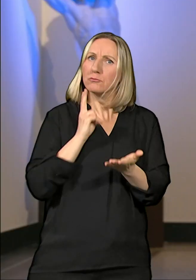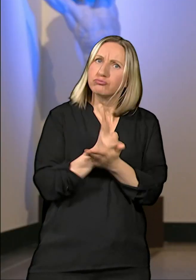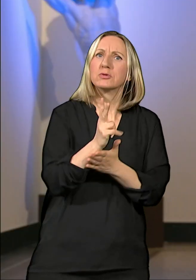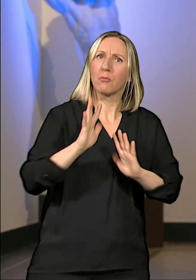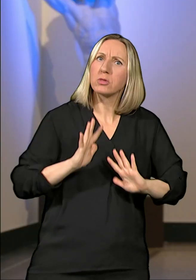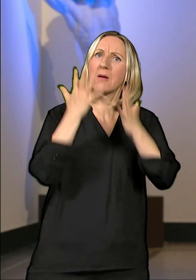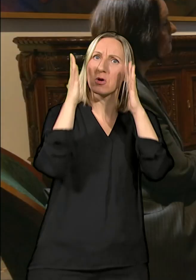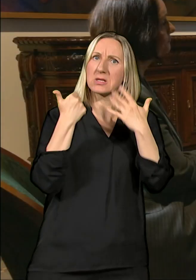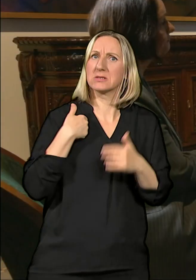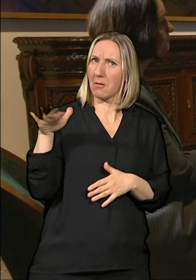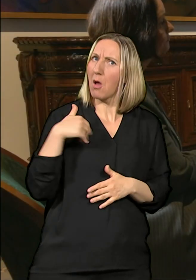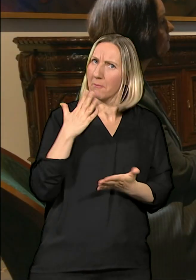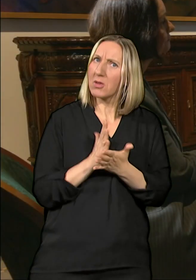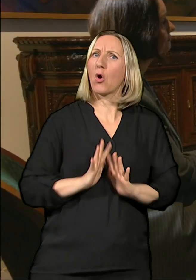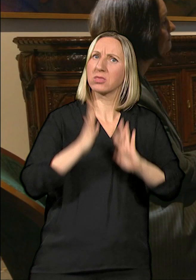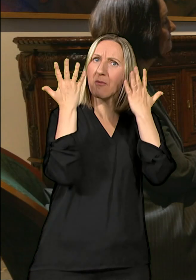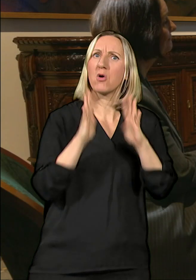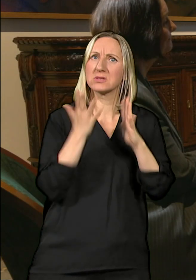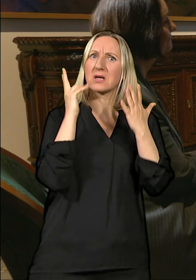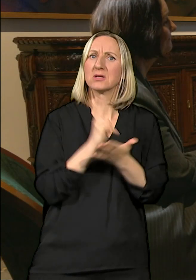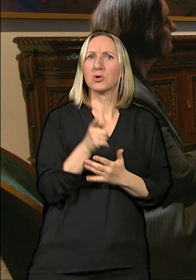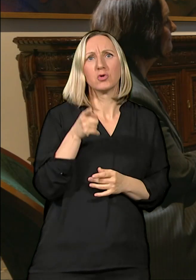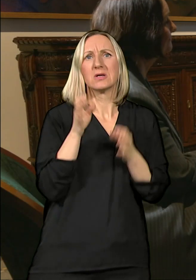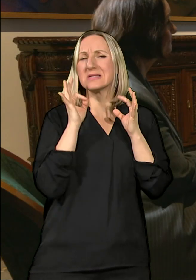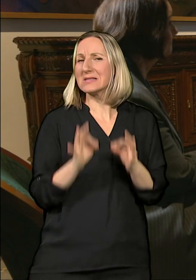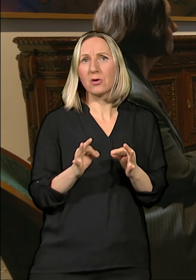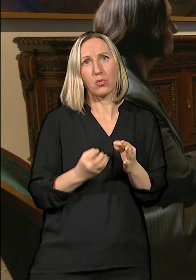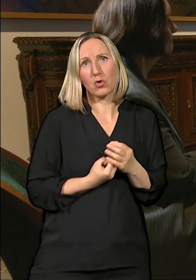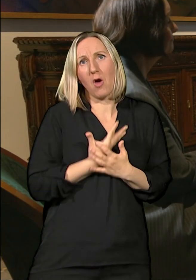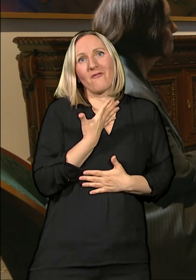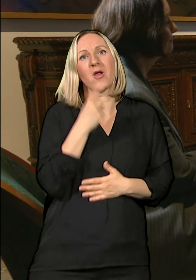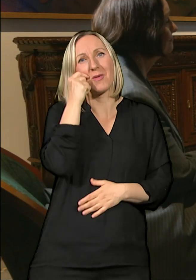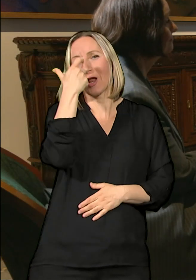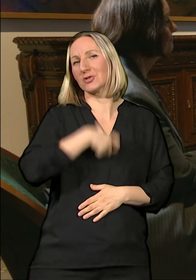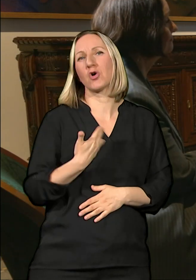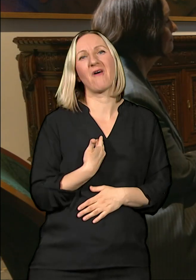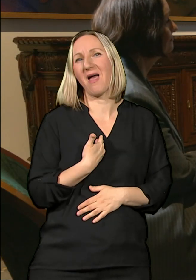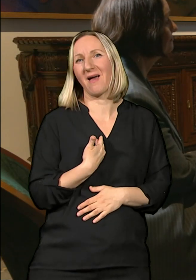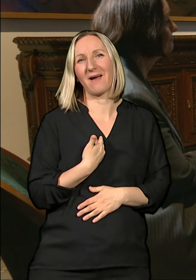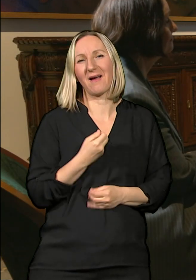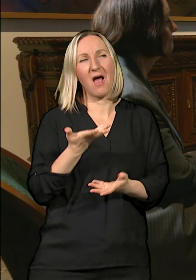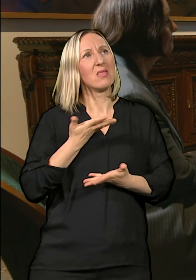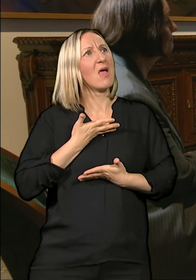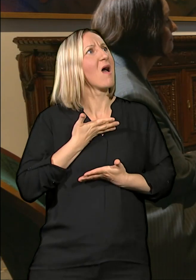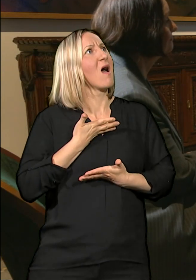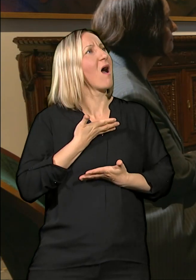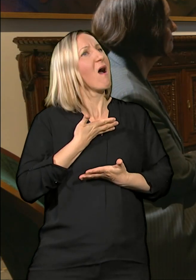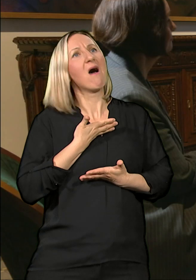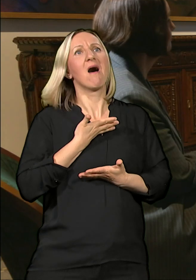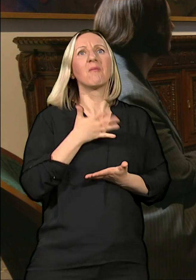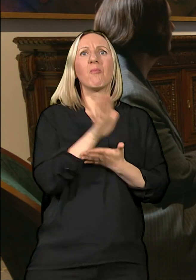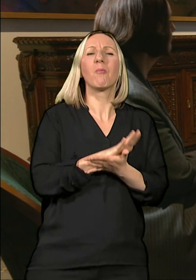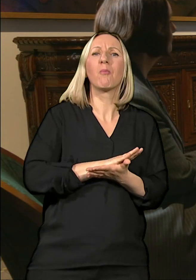dete išao na demonstracije. Ali mislim da je to nešto što sigurno formira čoveka i daje mu neku, kako da kažem, neki